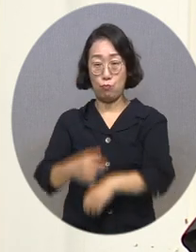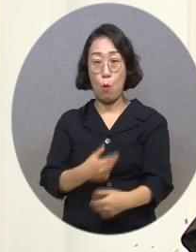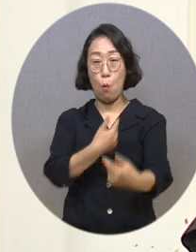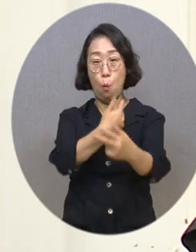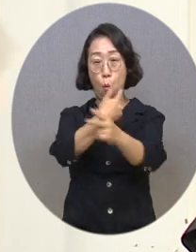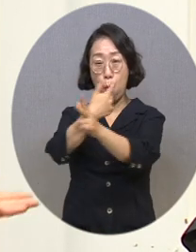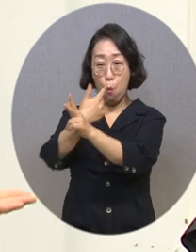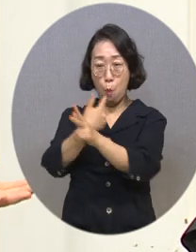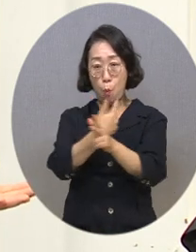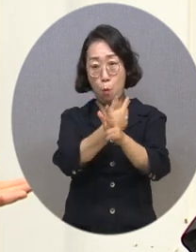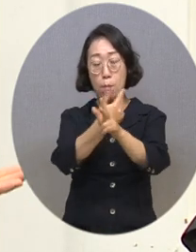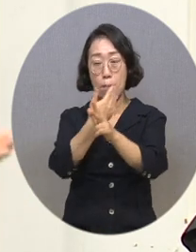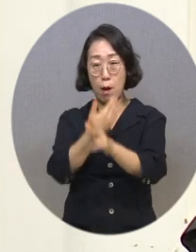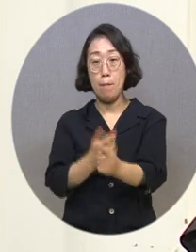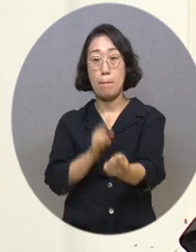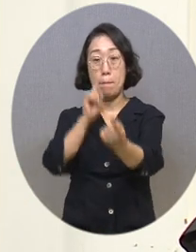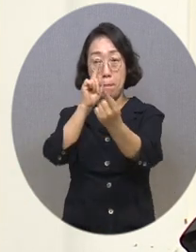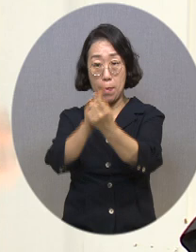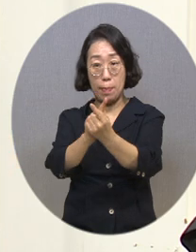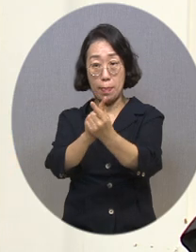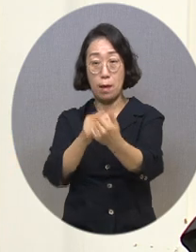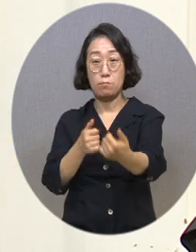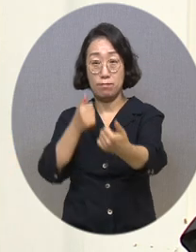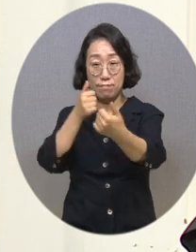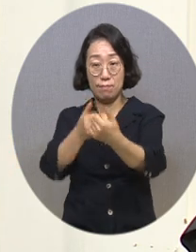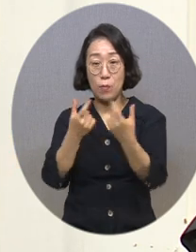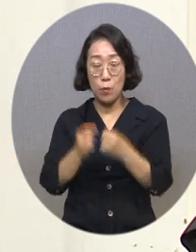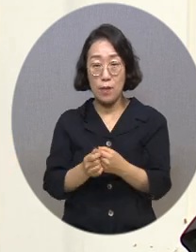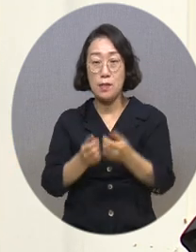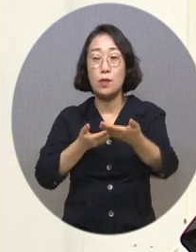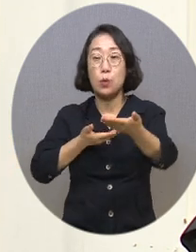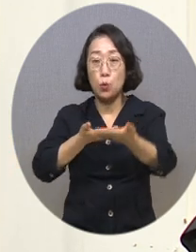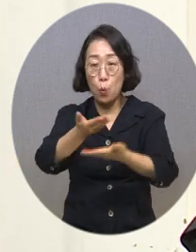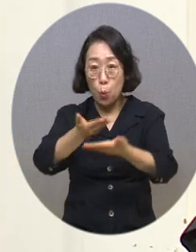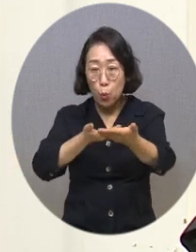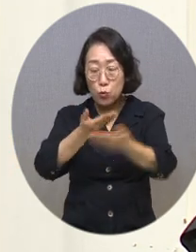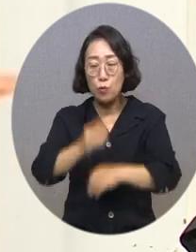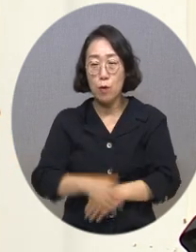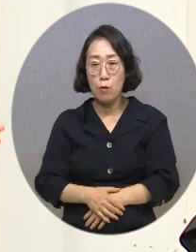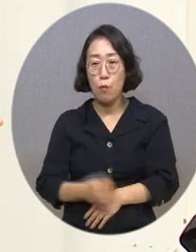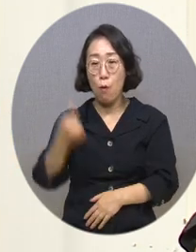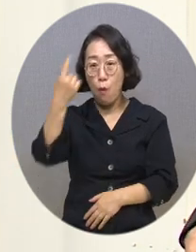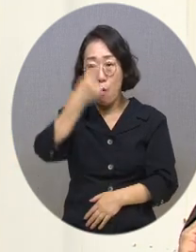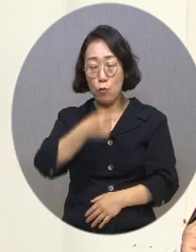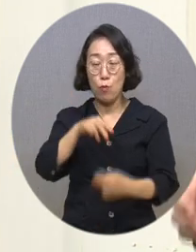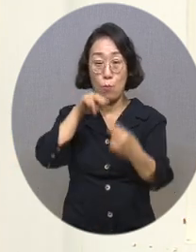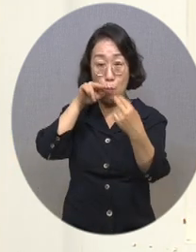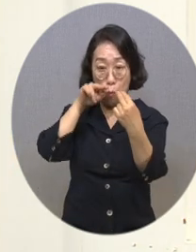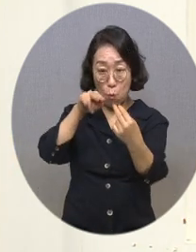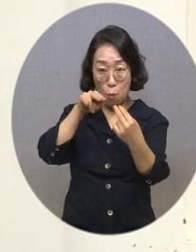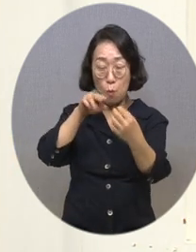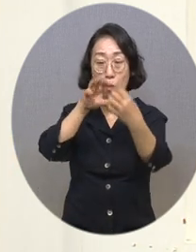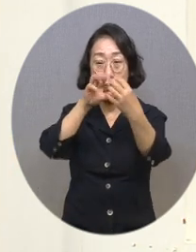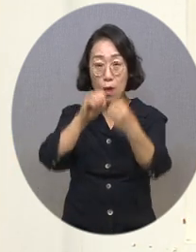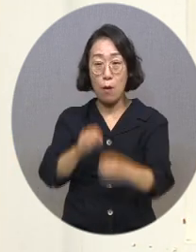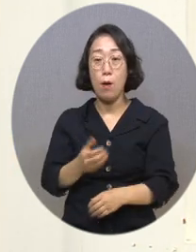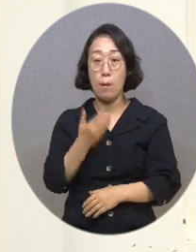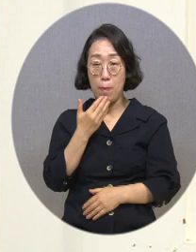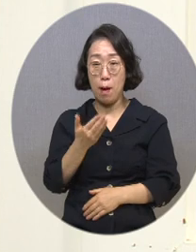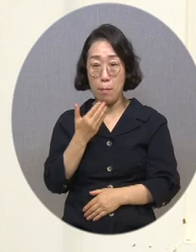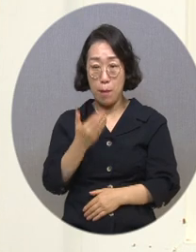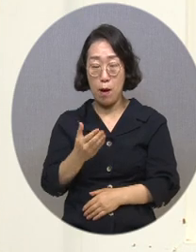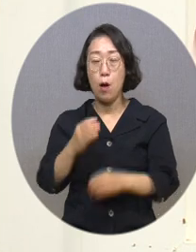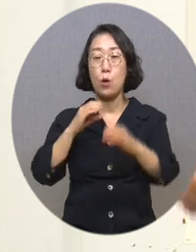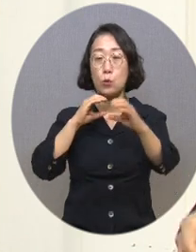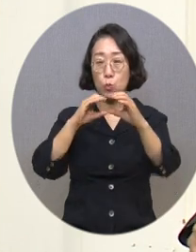우리가 서로 만난 것처럼 감정을 나누고 서로 얼굴을 보고 대화를 하고 소통이